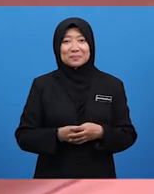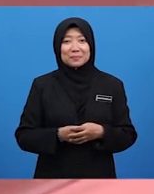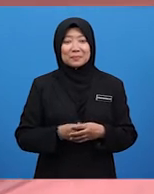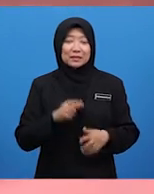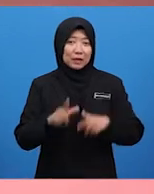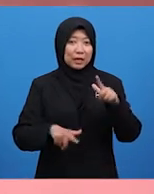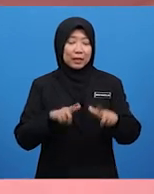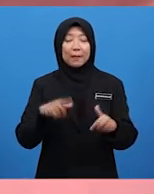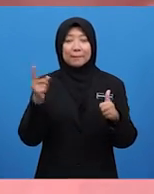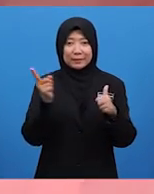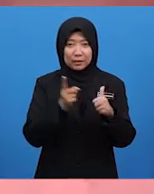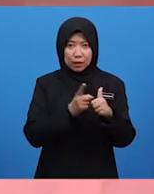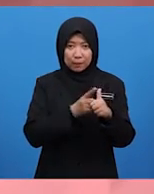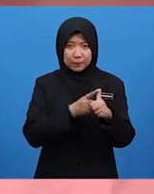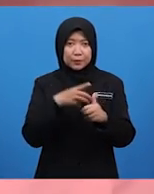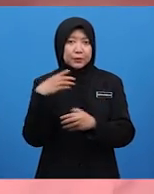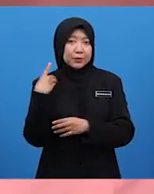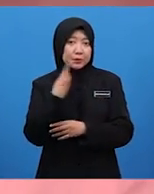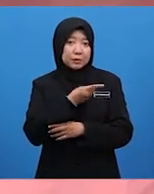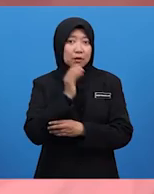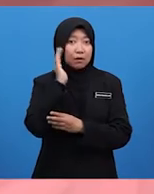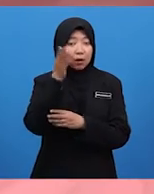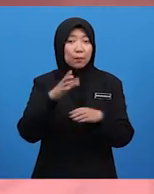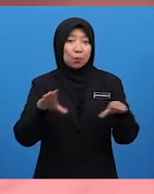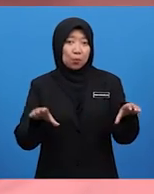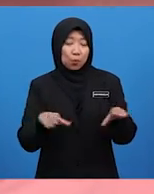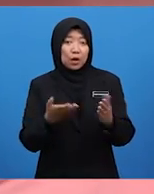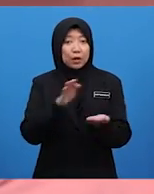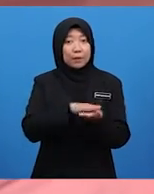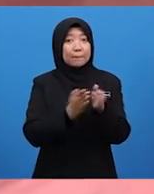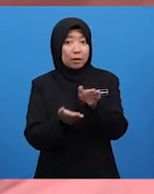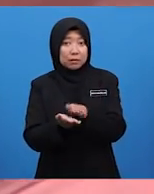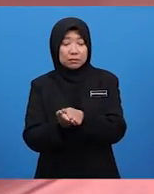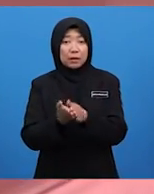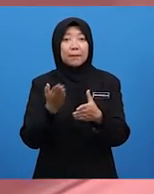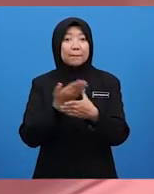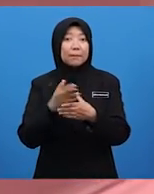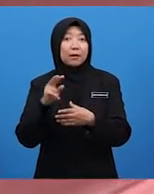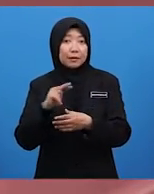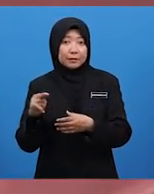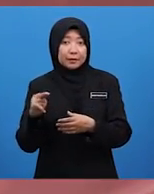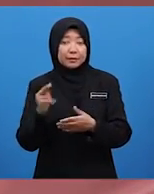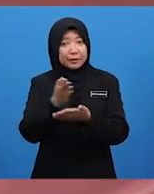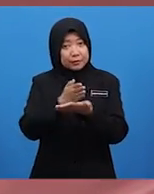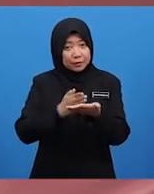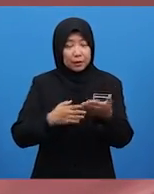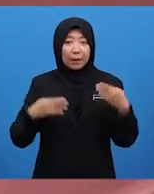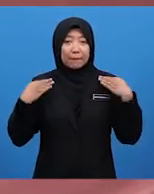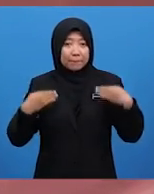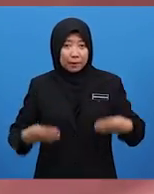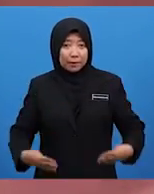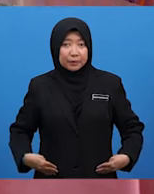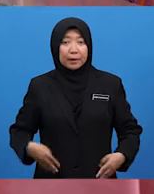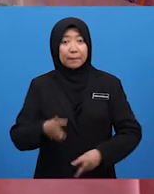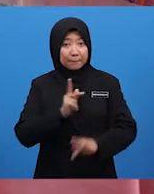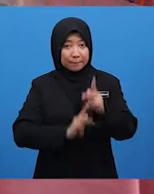Langkah pertama, kita akan membuat lipatan pada bahagian tengah badan baju